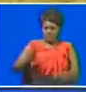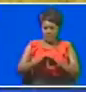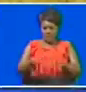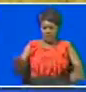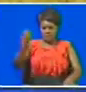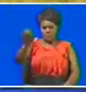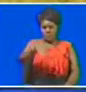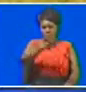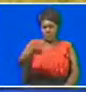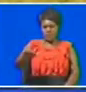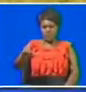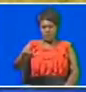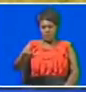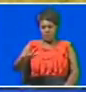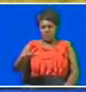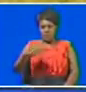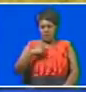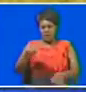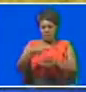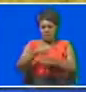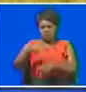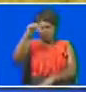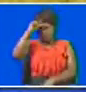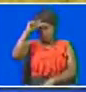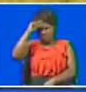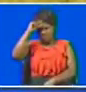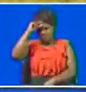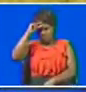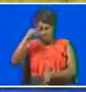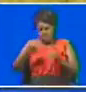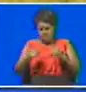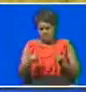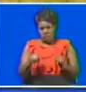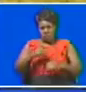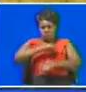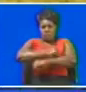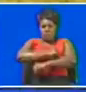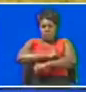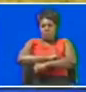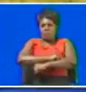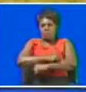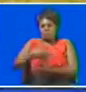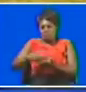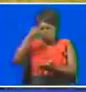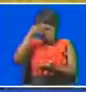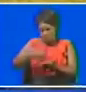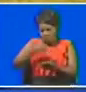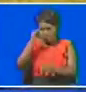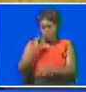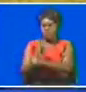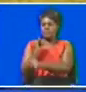bunge na principles. There's a national government initiative for titling of schools and educational